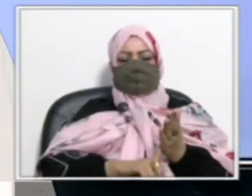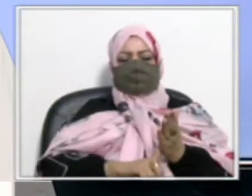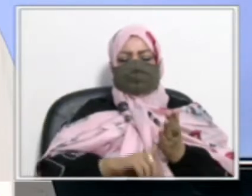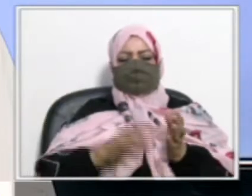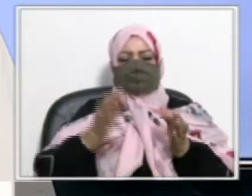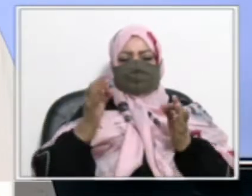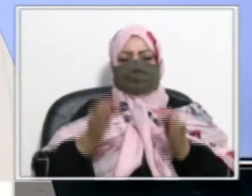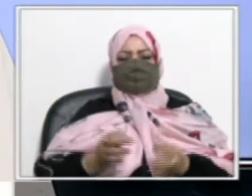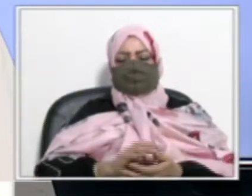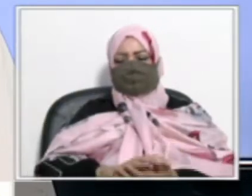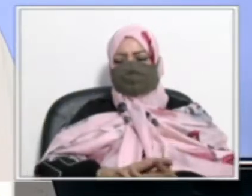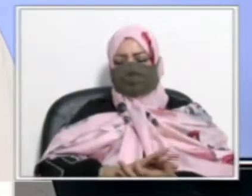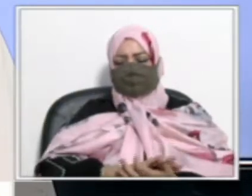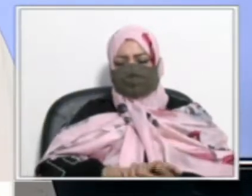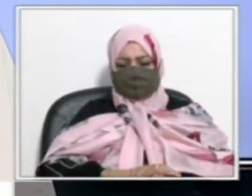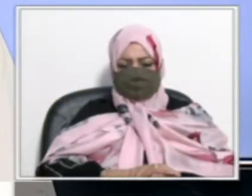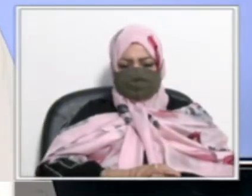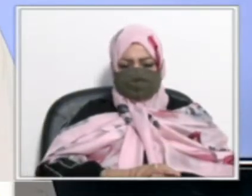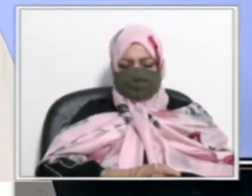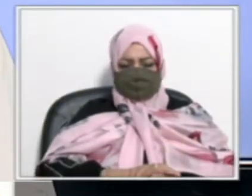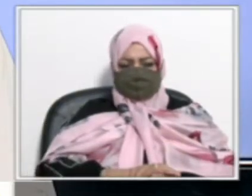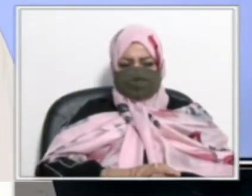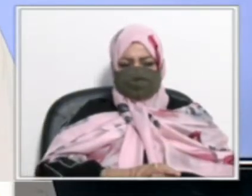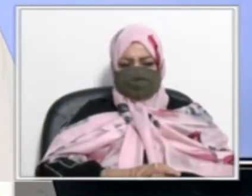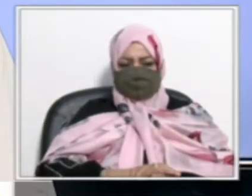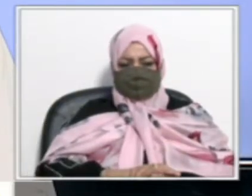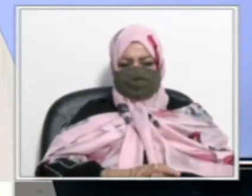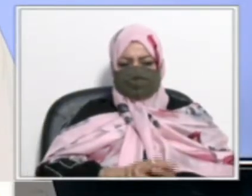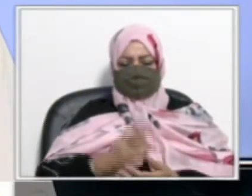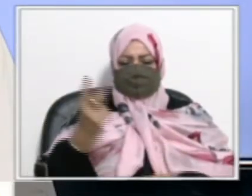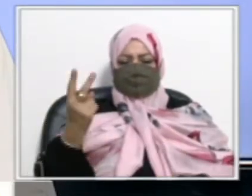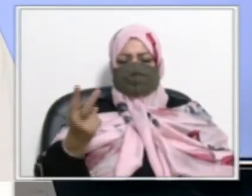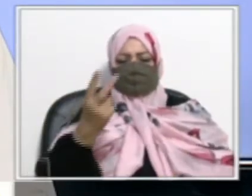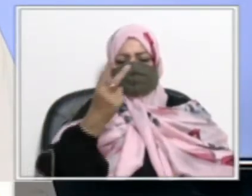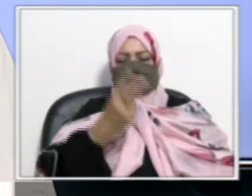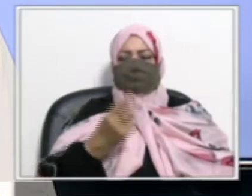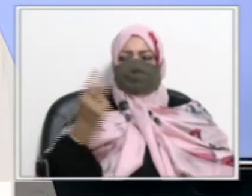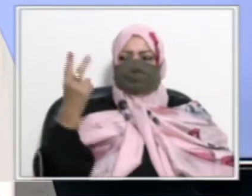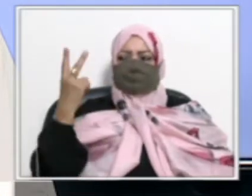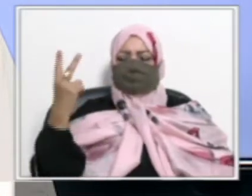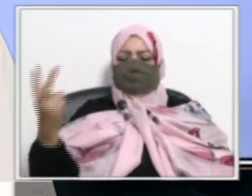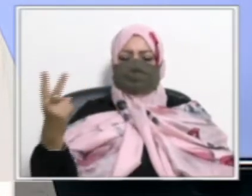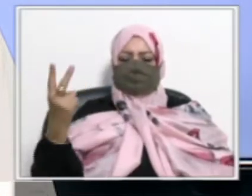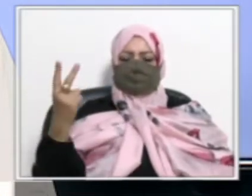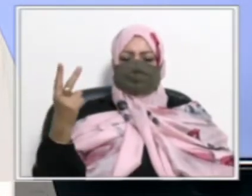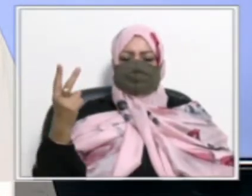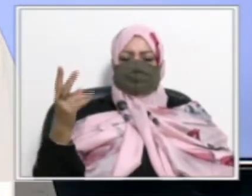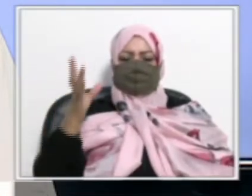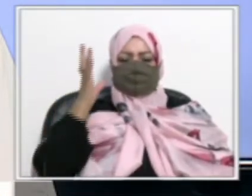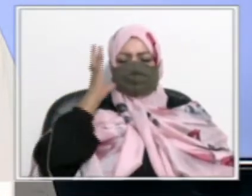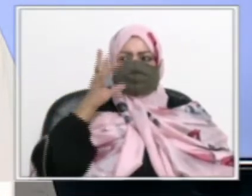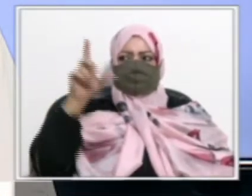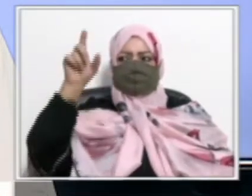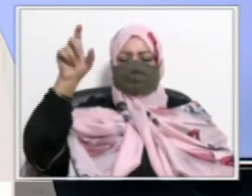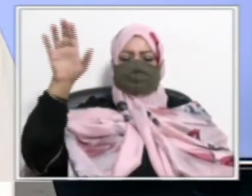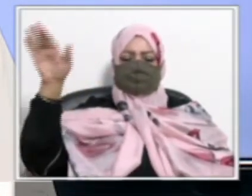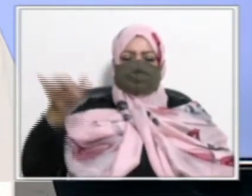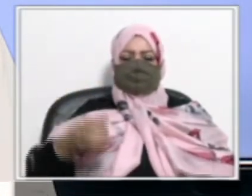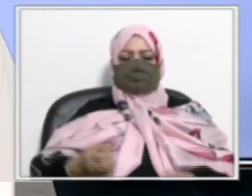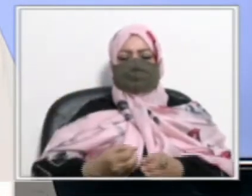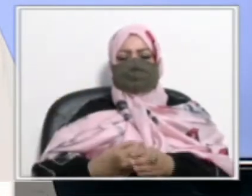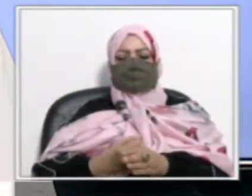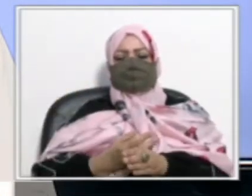تصلي رغيف الفجر ولا نعم. يجوز فيها جبر، هي فيها مثلا جبت فيها سجود بعد وقبل يعني ترقيع ولا زي صلاة